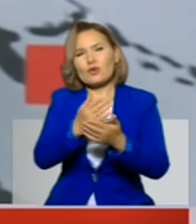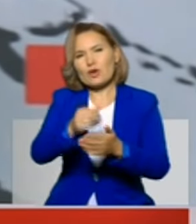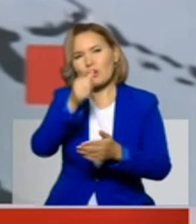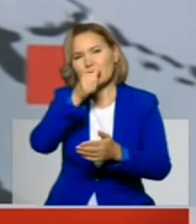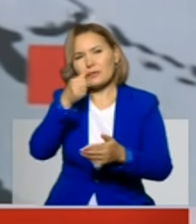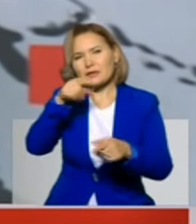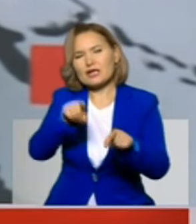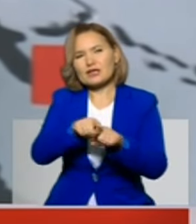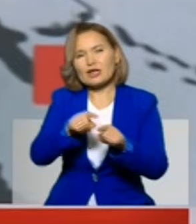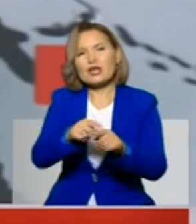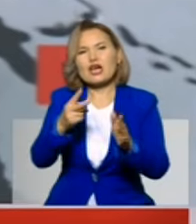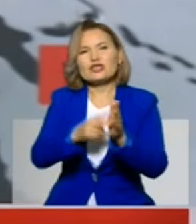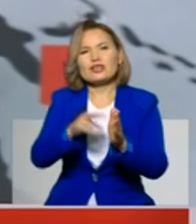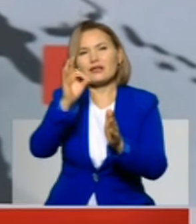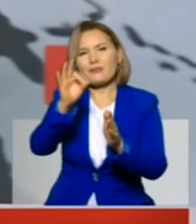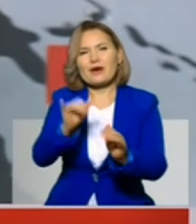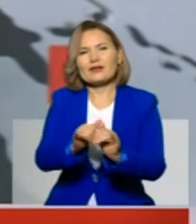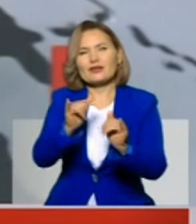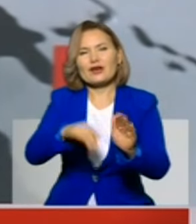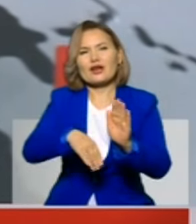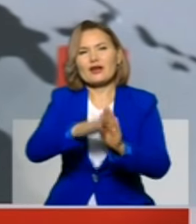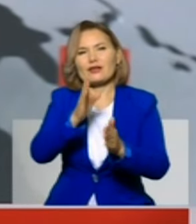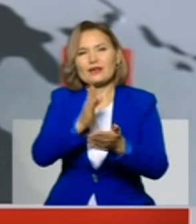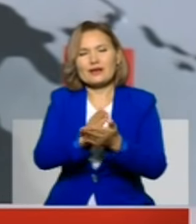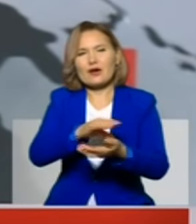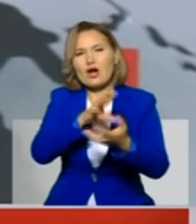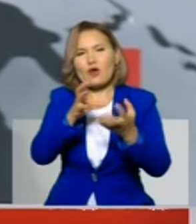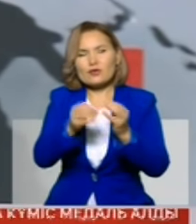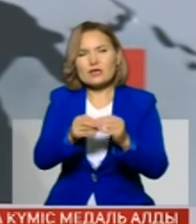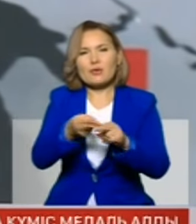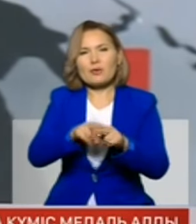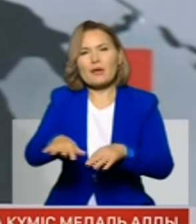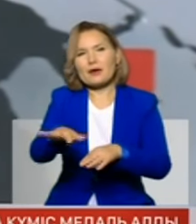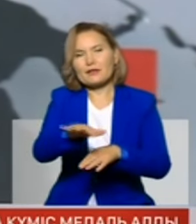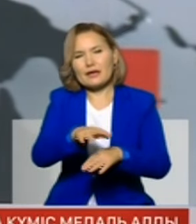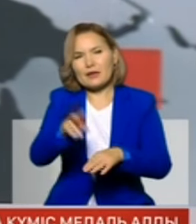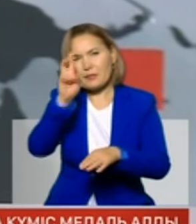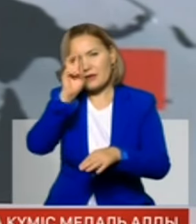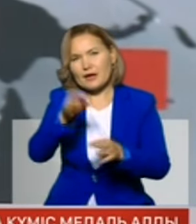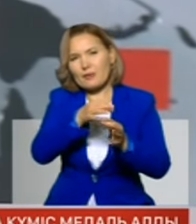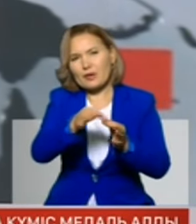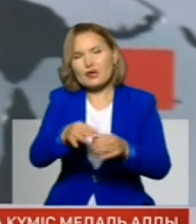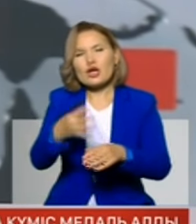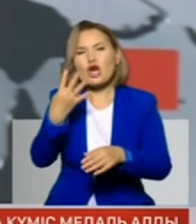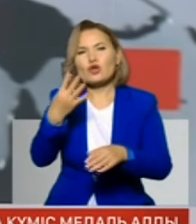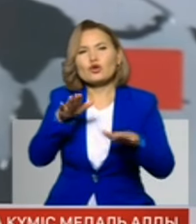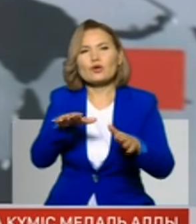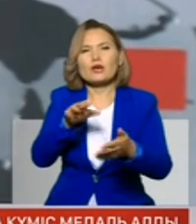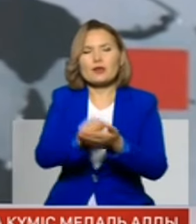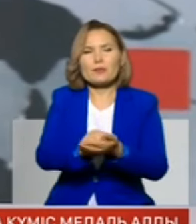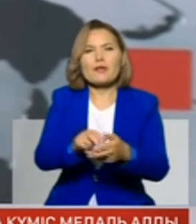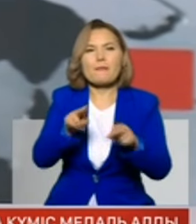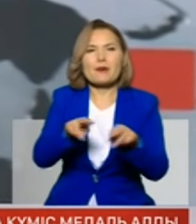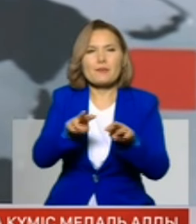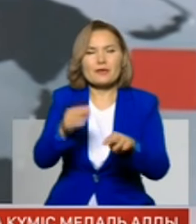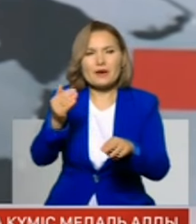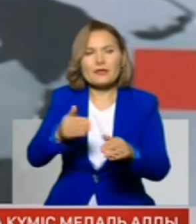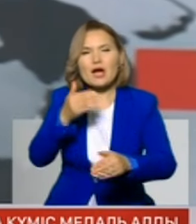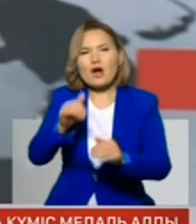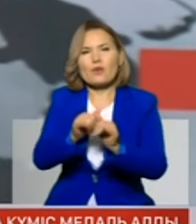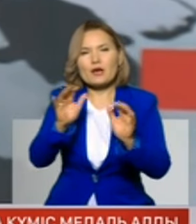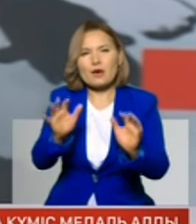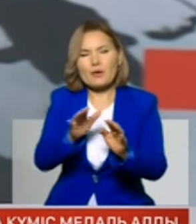көрсеткіштері өткен жылмен салыстырғанда 7%-ға жоғарылаған екен. Осылайша бұл аймақ ел бойынша 4-ші орында тұр. Олжас Бектенов қарқынды